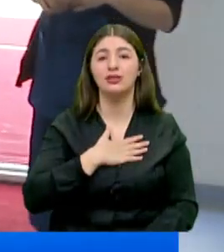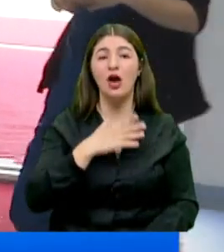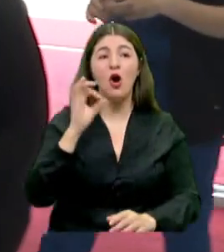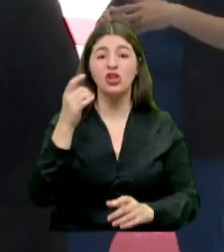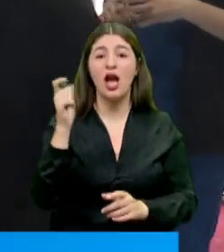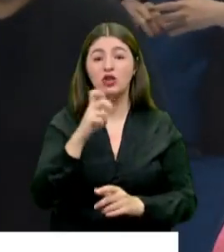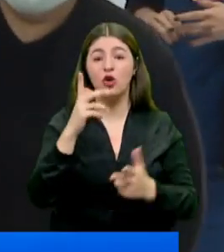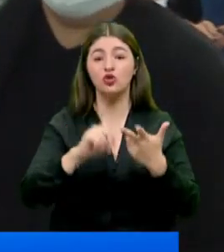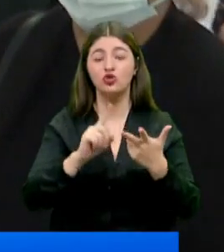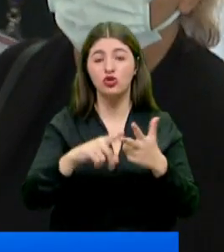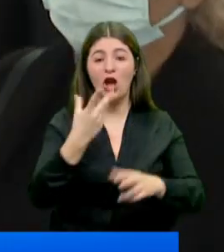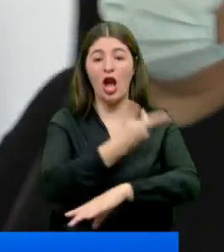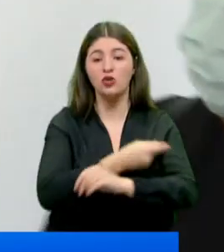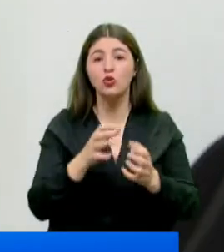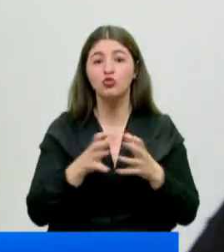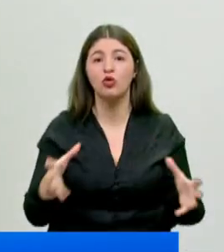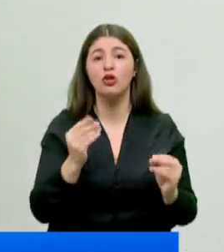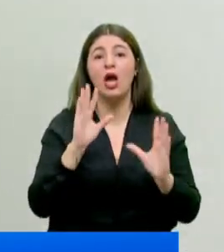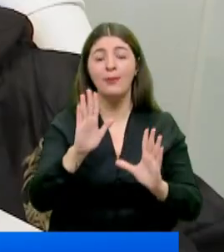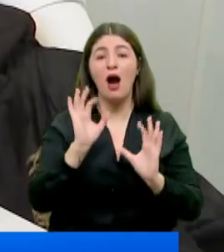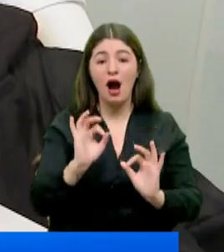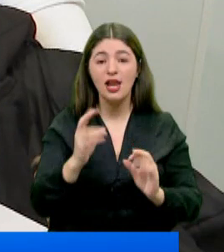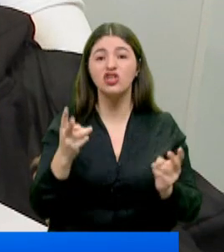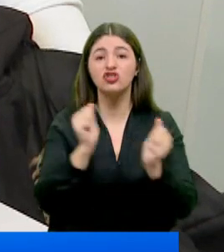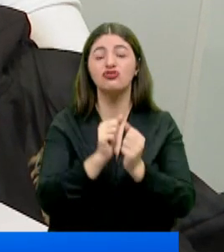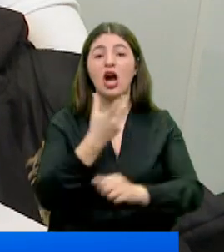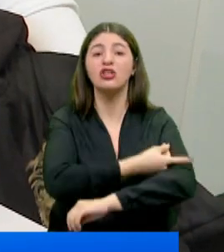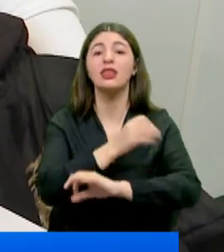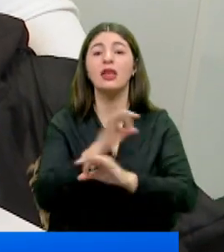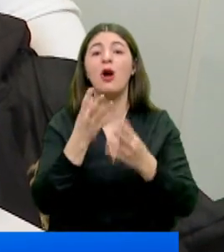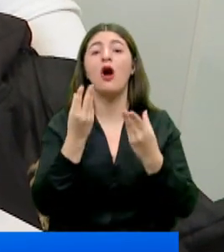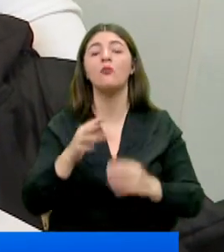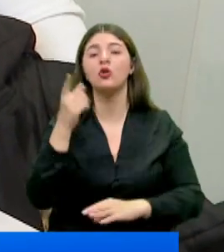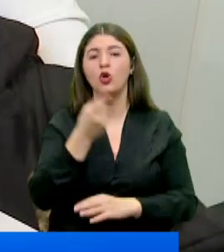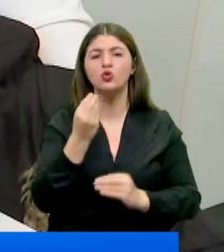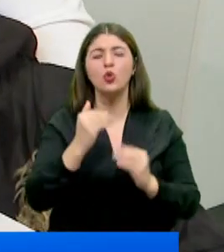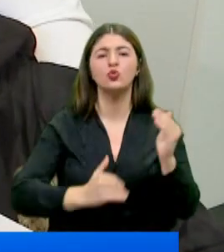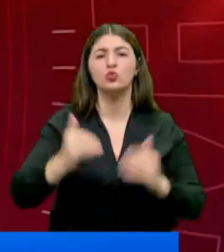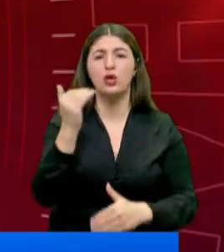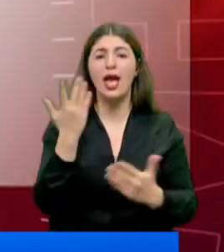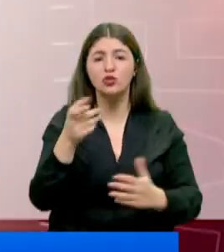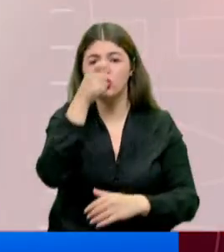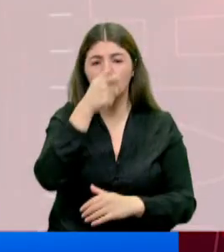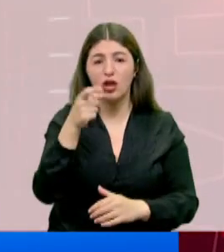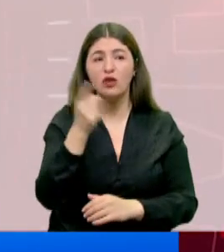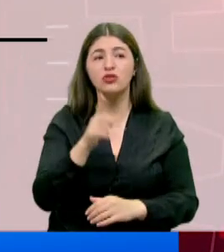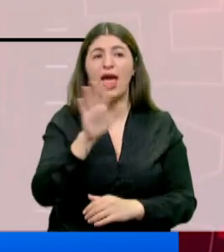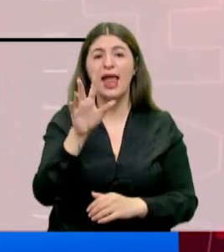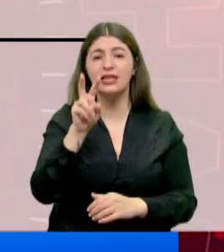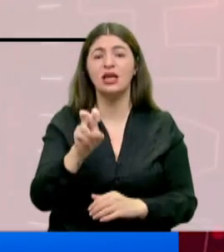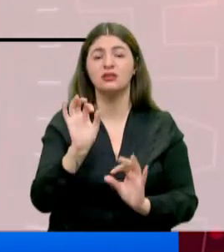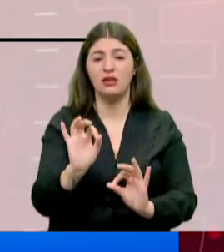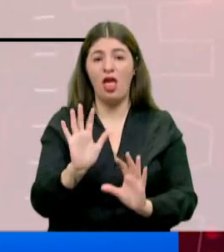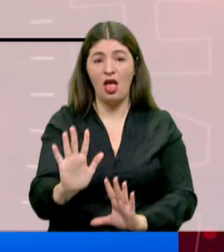Ocak ayında 3. dost hareketli yoğunlaşacak ancak hala çift toz aşısını tamamlayanların oranı da çok yüksek henüz Türkiye yüzde